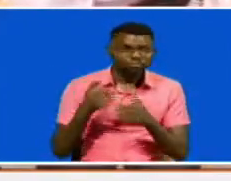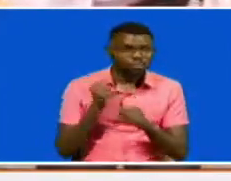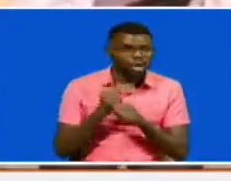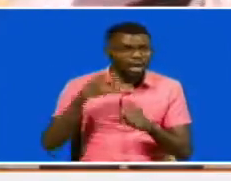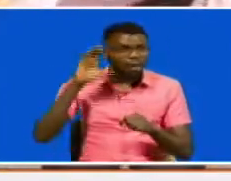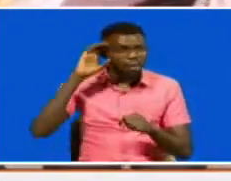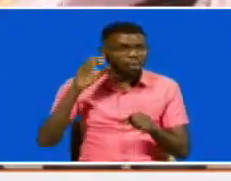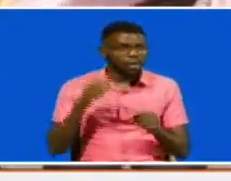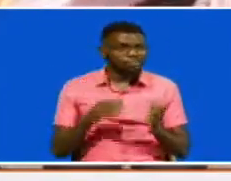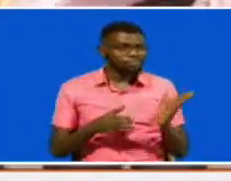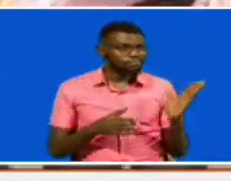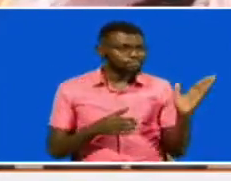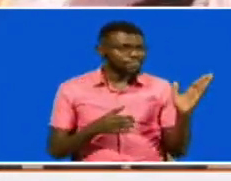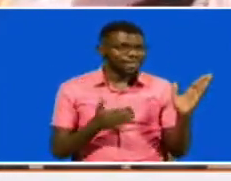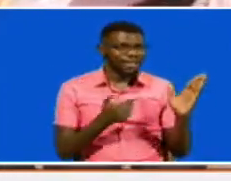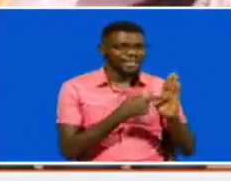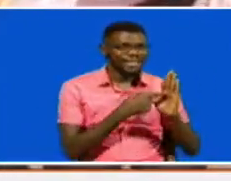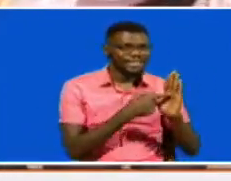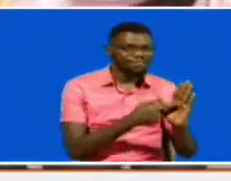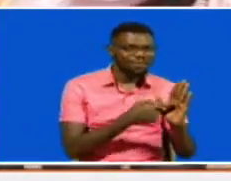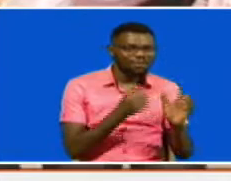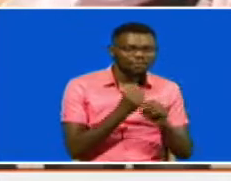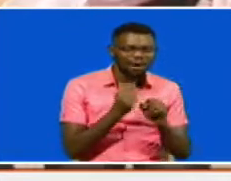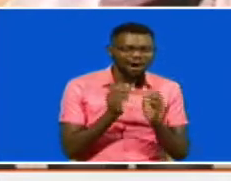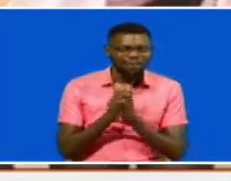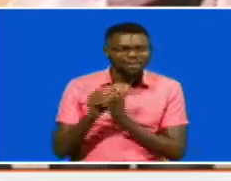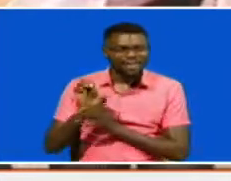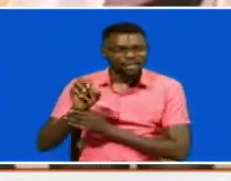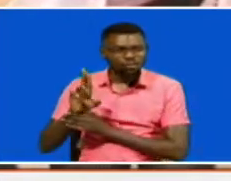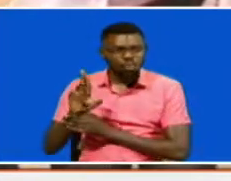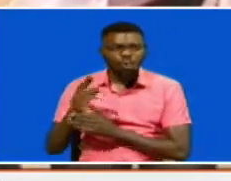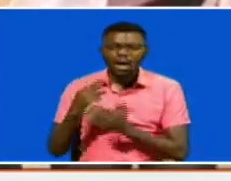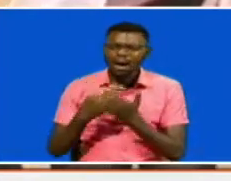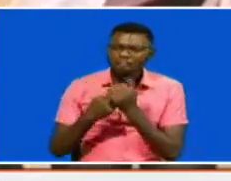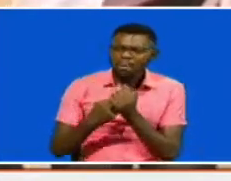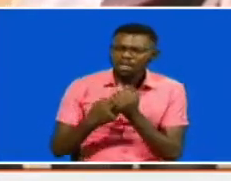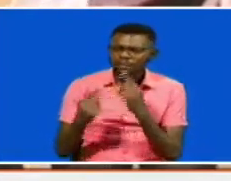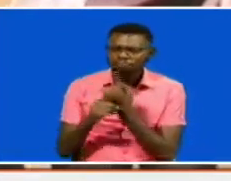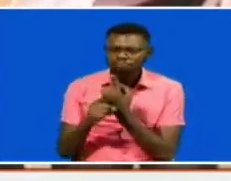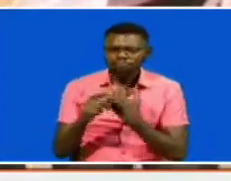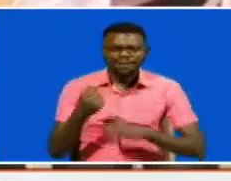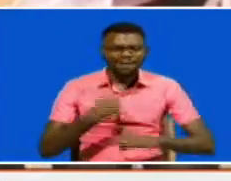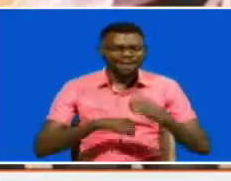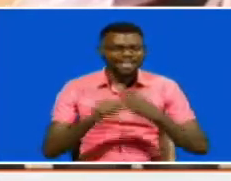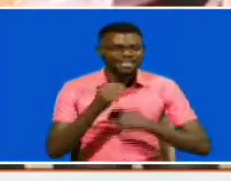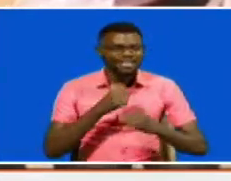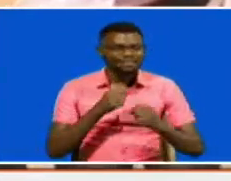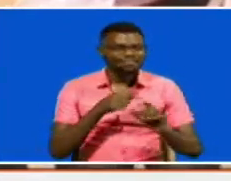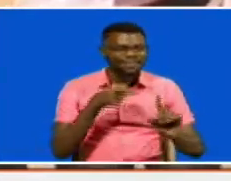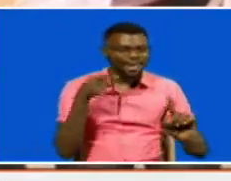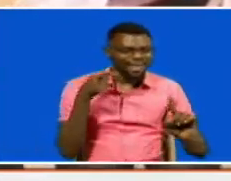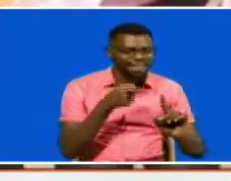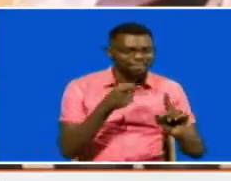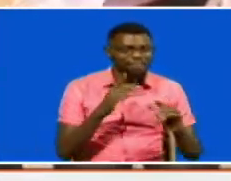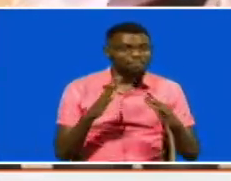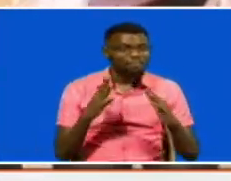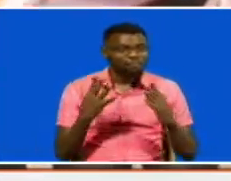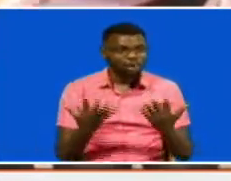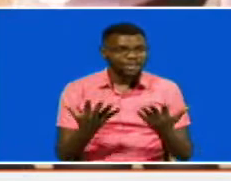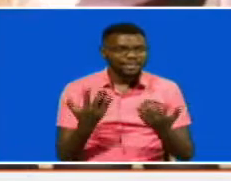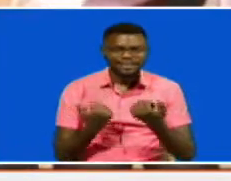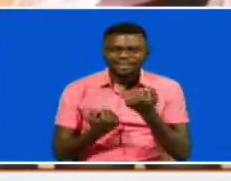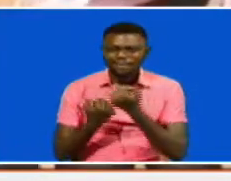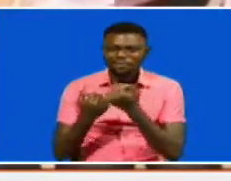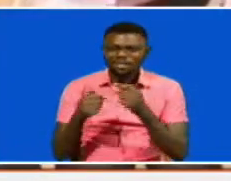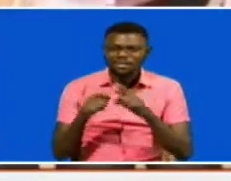of the great examples. Together with the European Union and other partners, Slovakia has been quite active in order to support and use